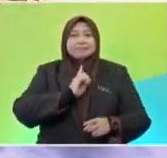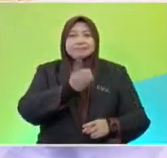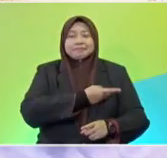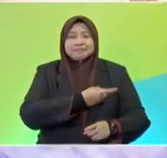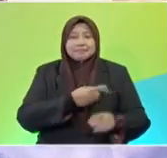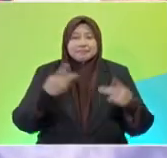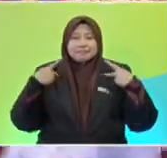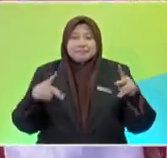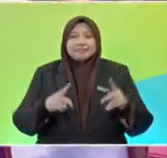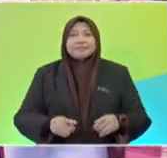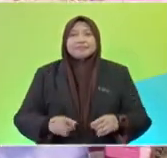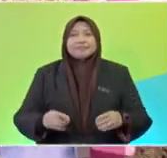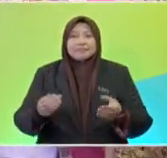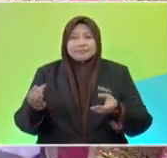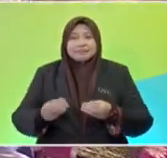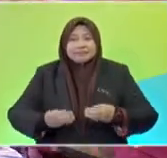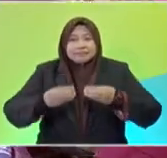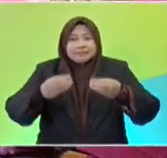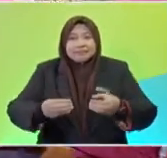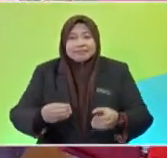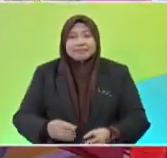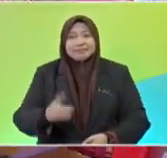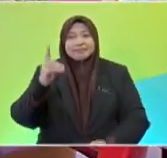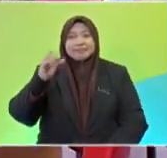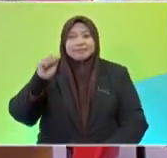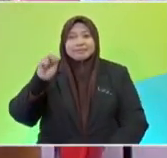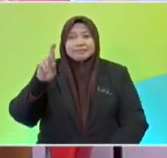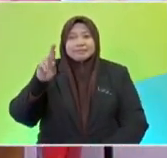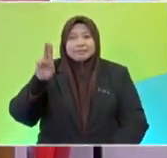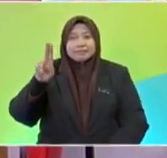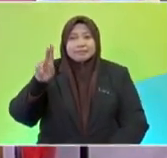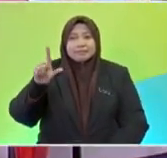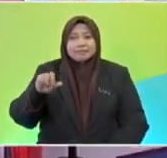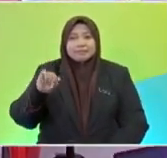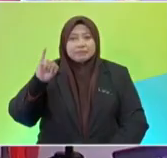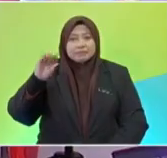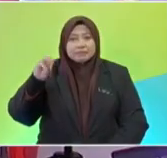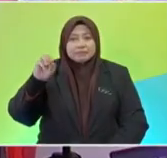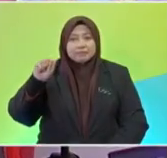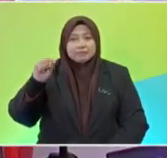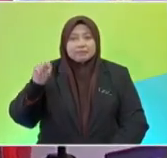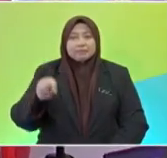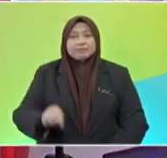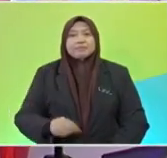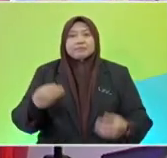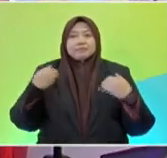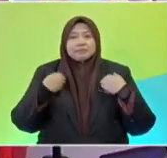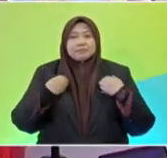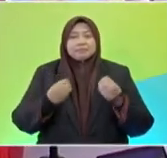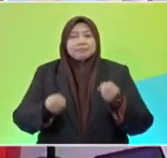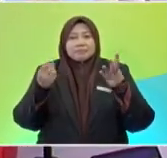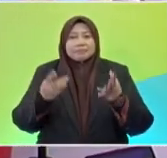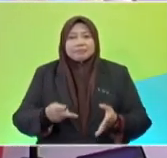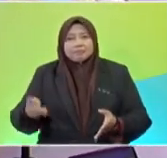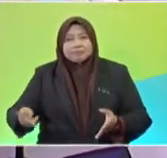Darul Iman Nah di sini terdapat berbagai jenis produk tempat yang Terengganu Darul Iman ada songket